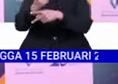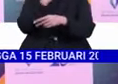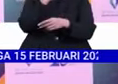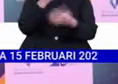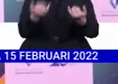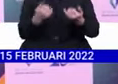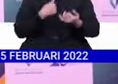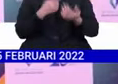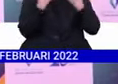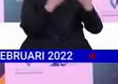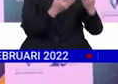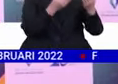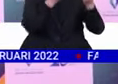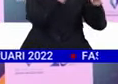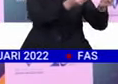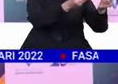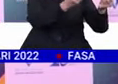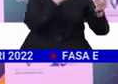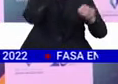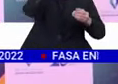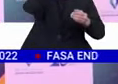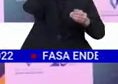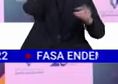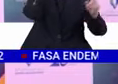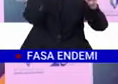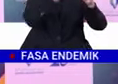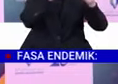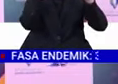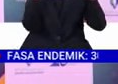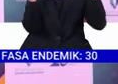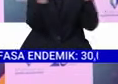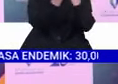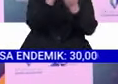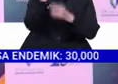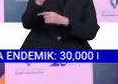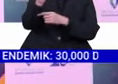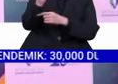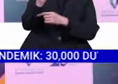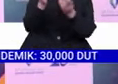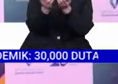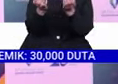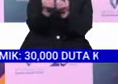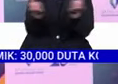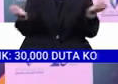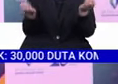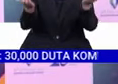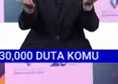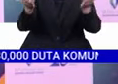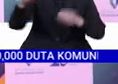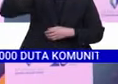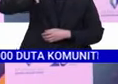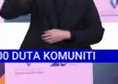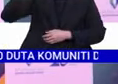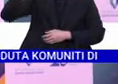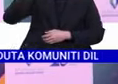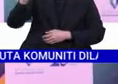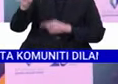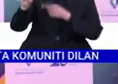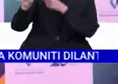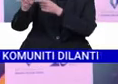to my parents selain Shadow Fight The launch icon dapat khai yang ia itu boleh-boleh